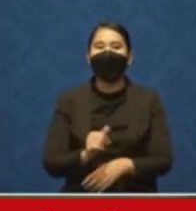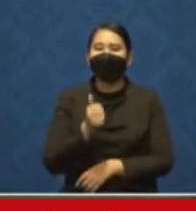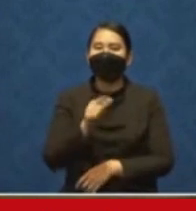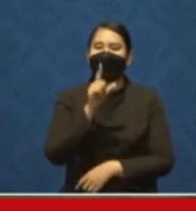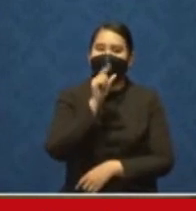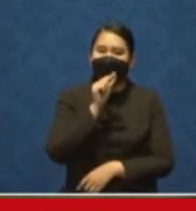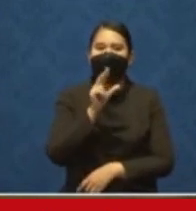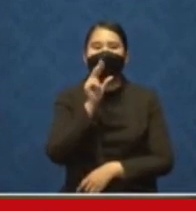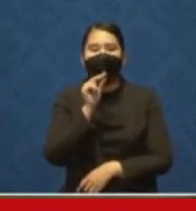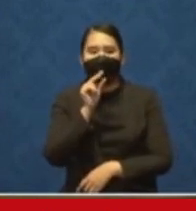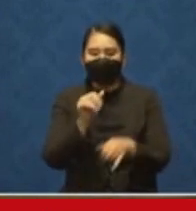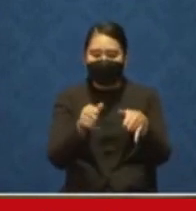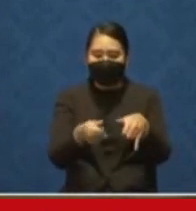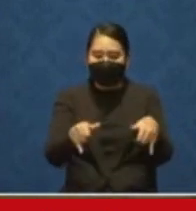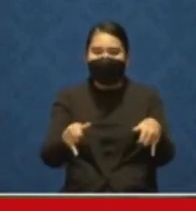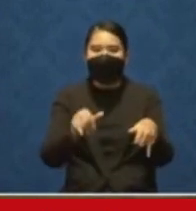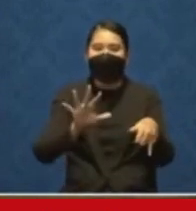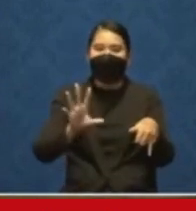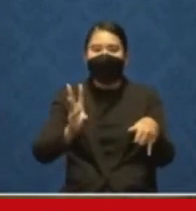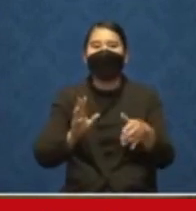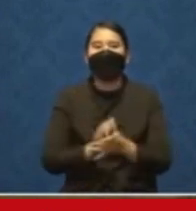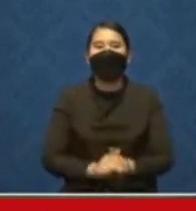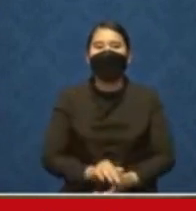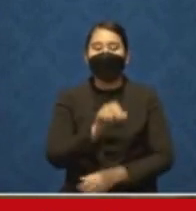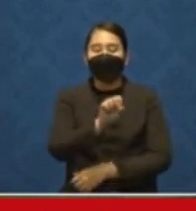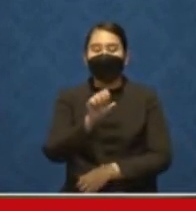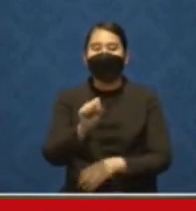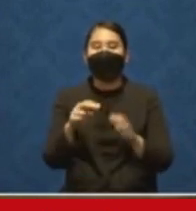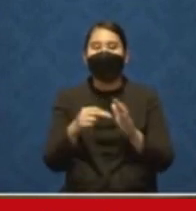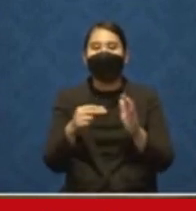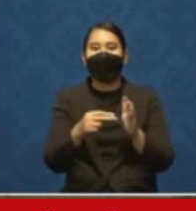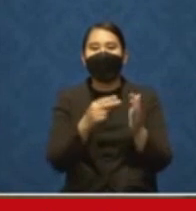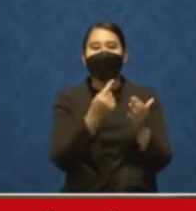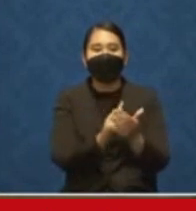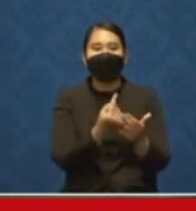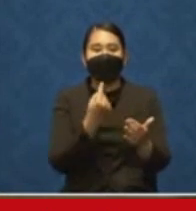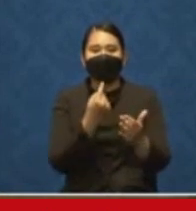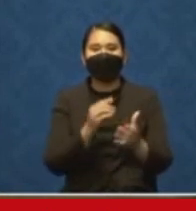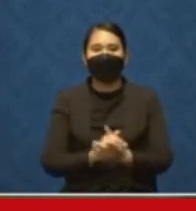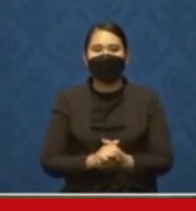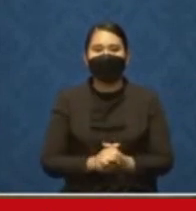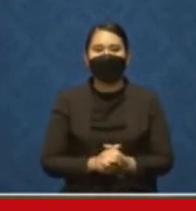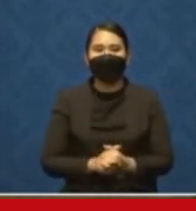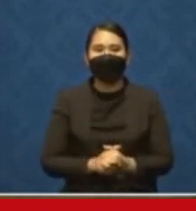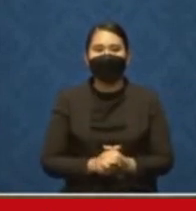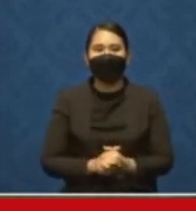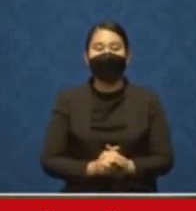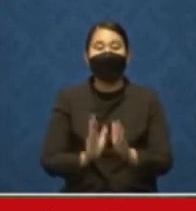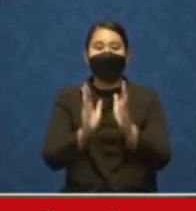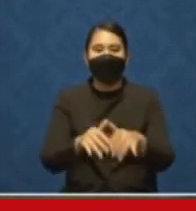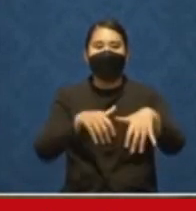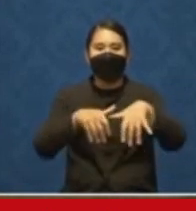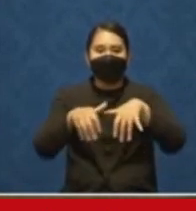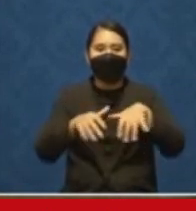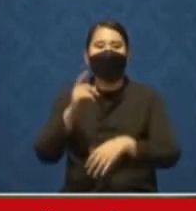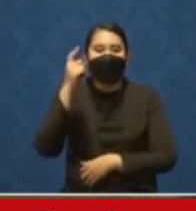บอกจะได้เหมือนกันนี่แหละแต่ที่สุดท้ายก็ได้เก็บไก่ถ้า 6ตัวคนเป็นผู้